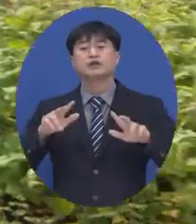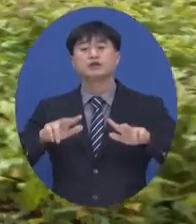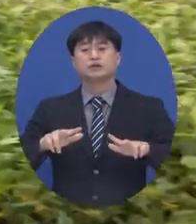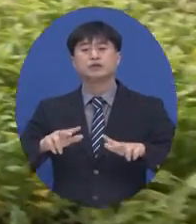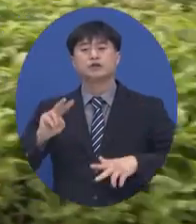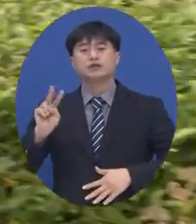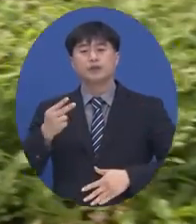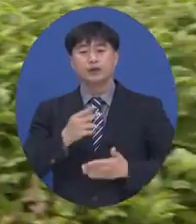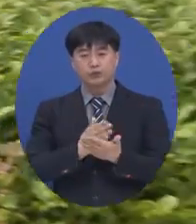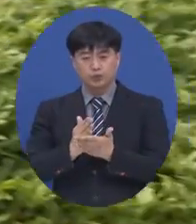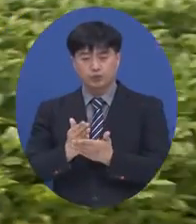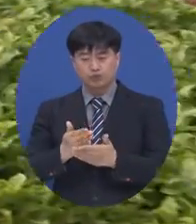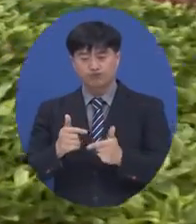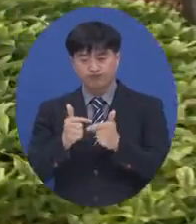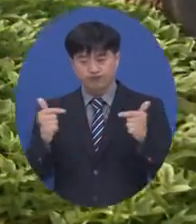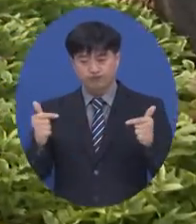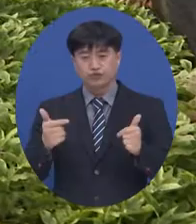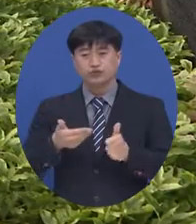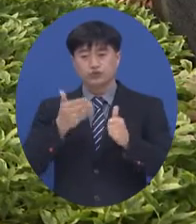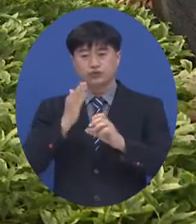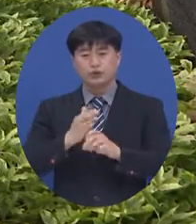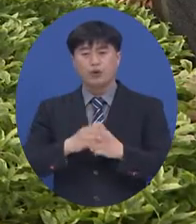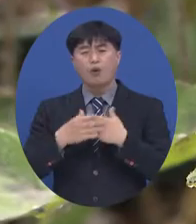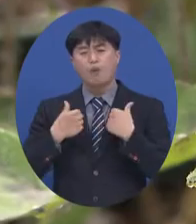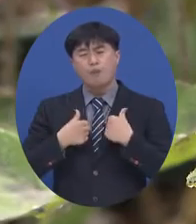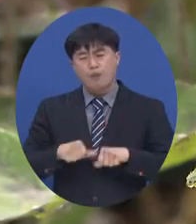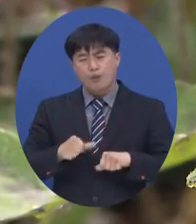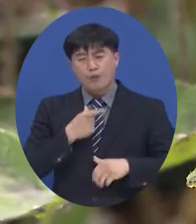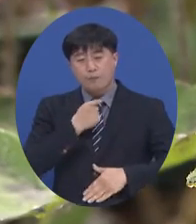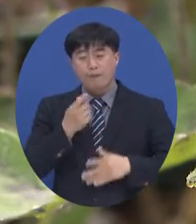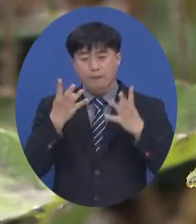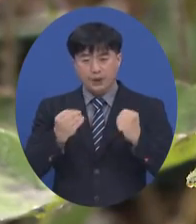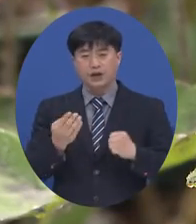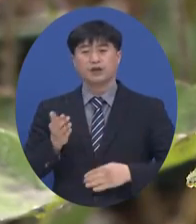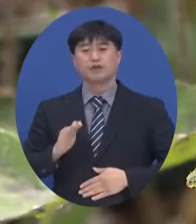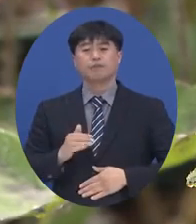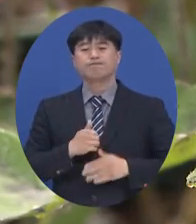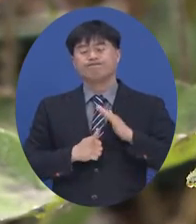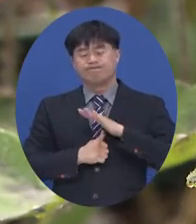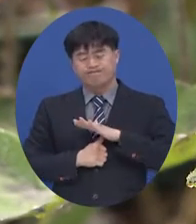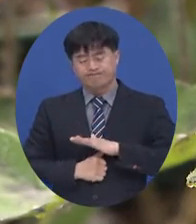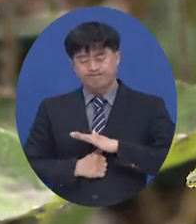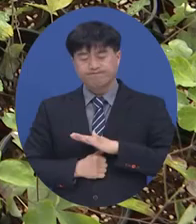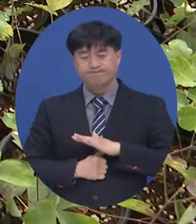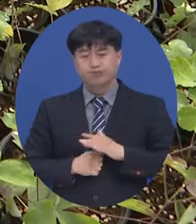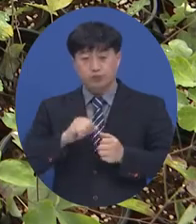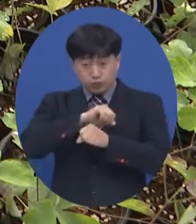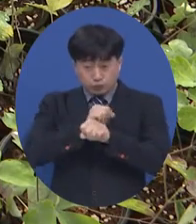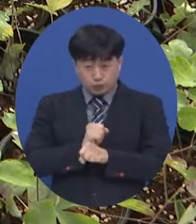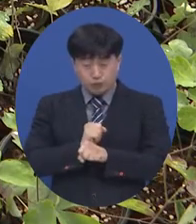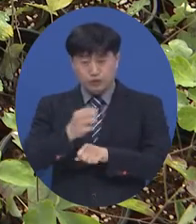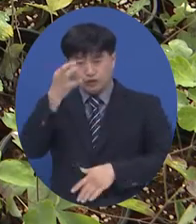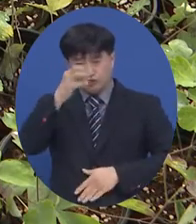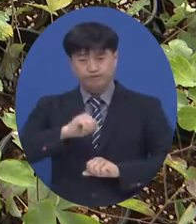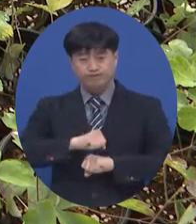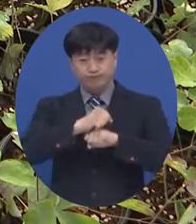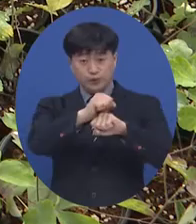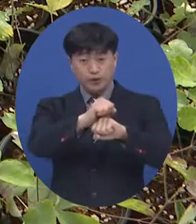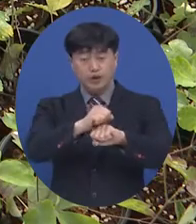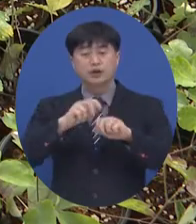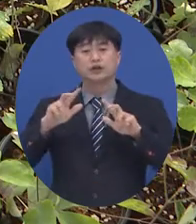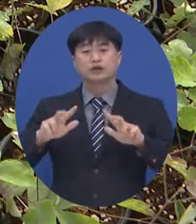종 까지 늘려 재배 중입니다 포기하고 싶을 때도 있었지만 꿋꿋하게 연구하면서 노하우가 쌓이다 보니